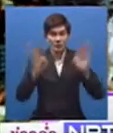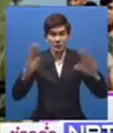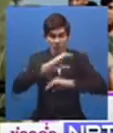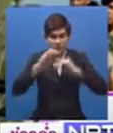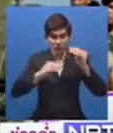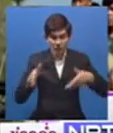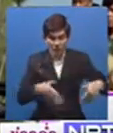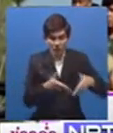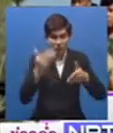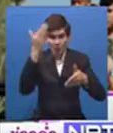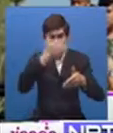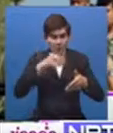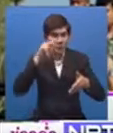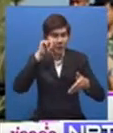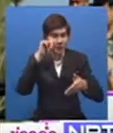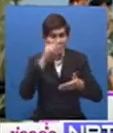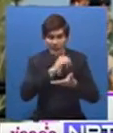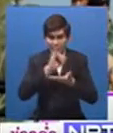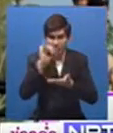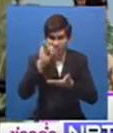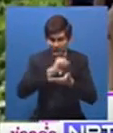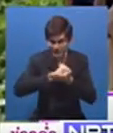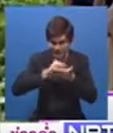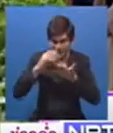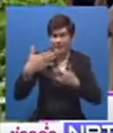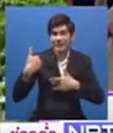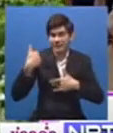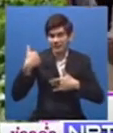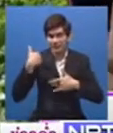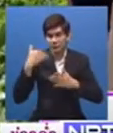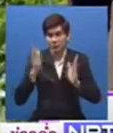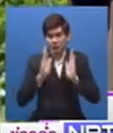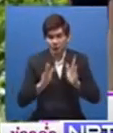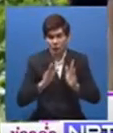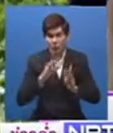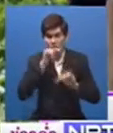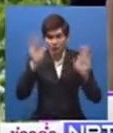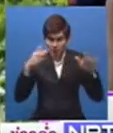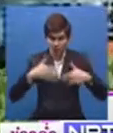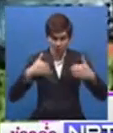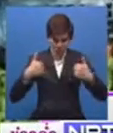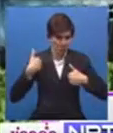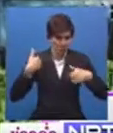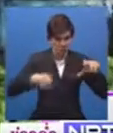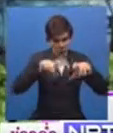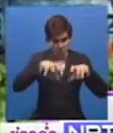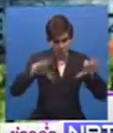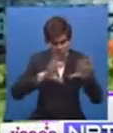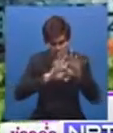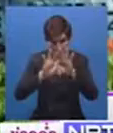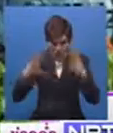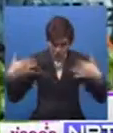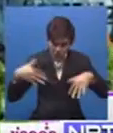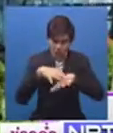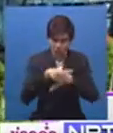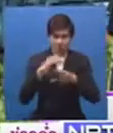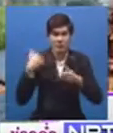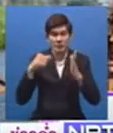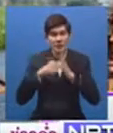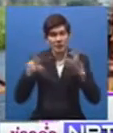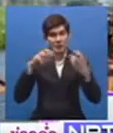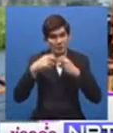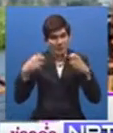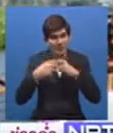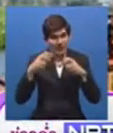ใสคนชัยนาทมีความสุขซึ่งเป็นการบูรณาการร่วมกันระหว่างหน่วยงานต่างๆแก้ปัญหาแหล่งน้ำทั้งการขุด